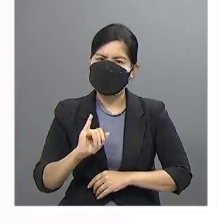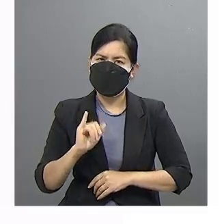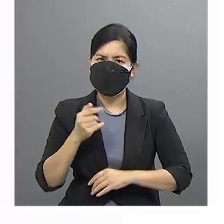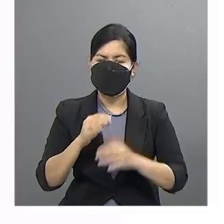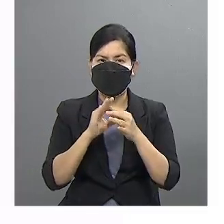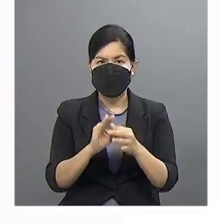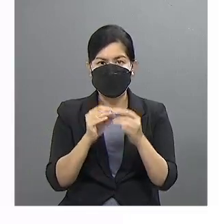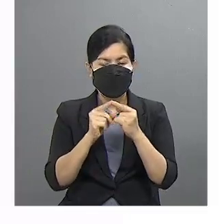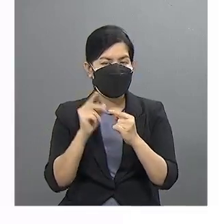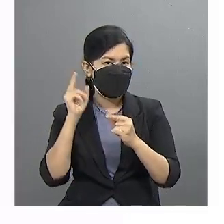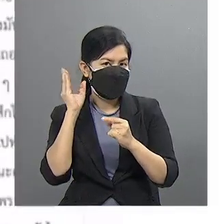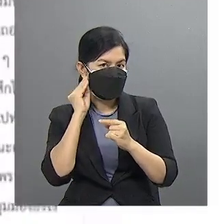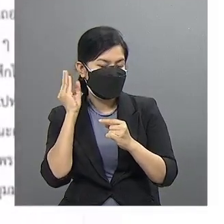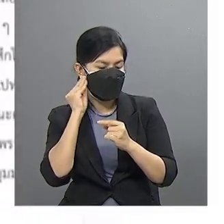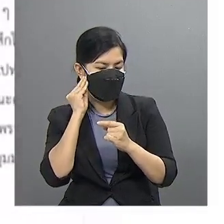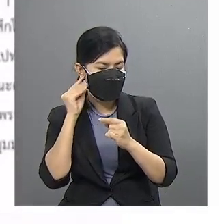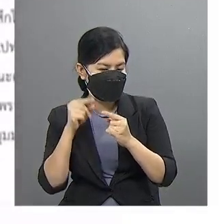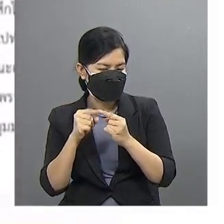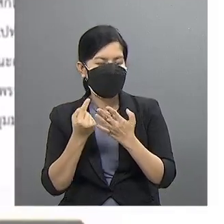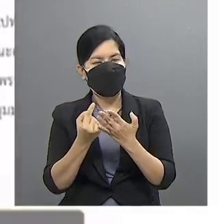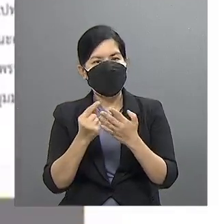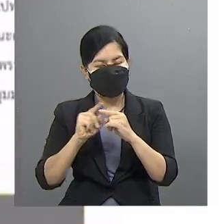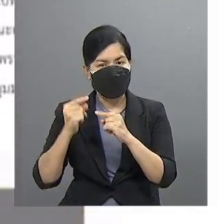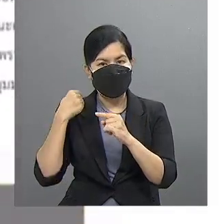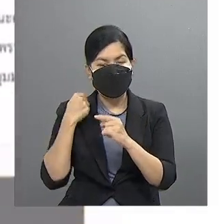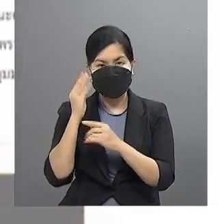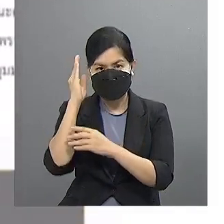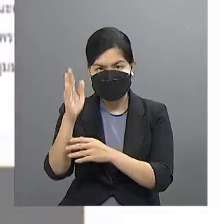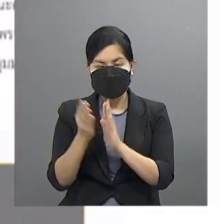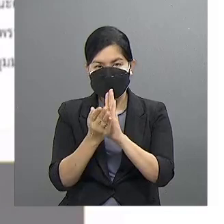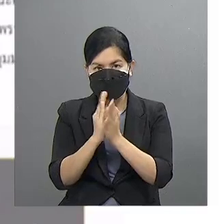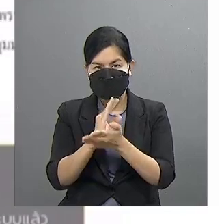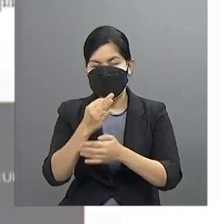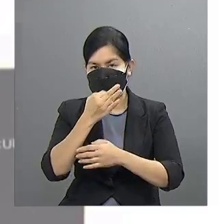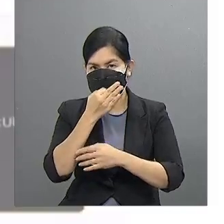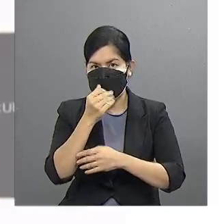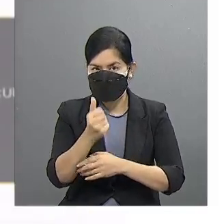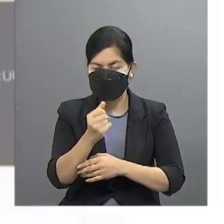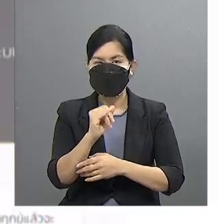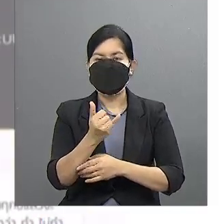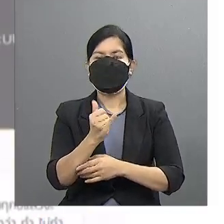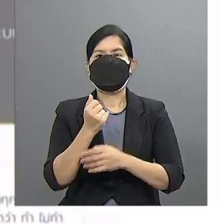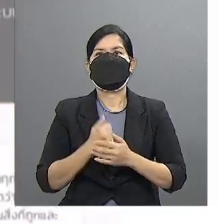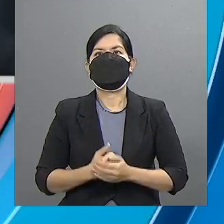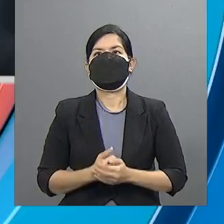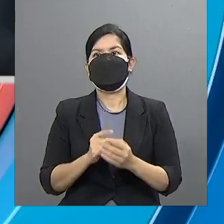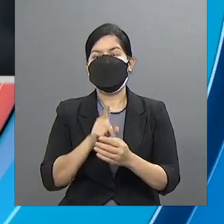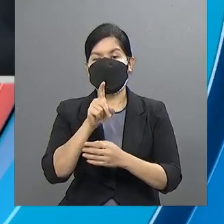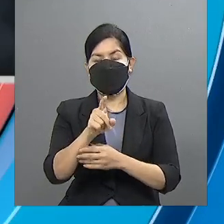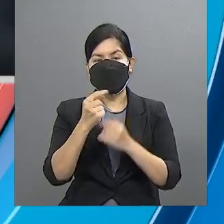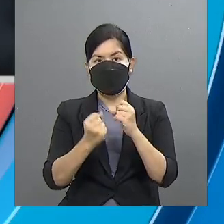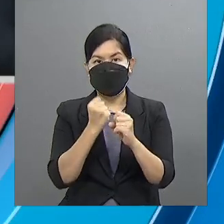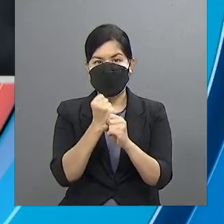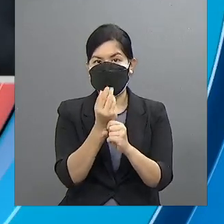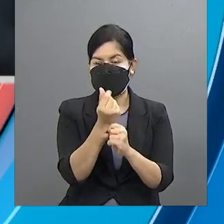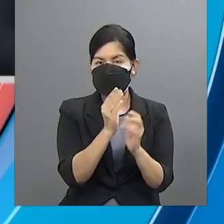ค ่ ะ ก็จะแบบเป็นอาชีพไปเลยได้นะครับ อาจจะต่อยอดกลายเป็นอาชีพไปด้วยก็ได้มีจำกัดช่วงวัยในการเรียนรู้ตรงนี้ไหมคะ